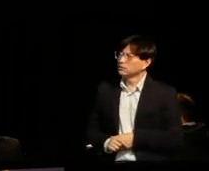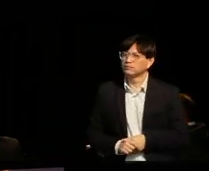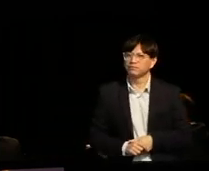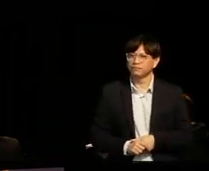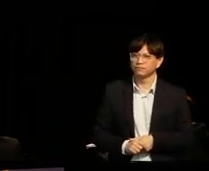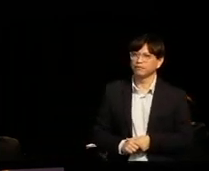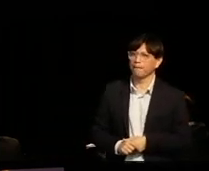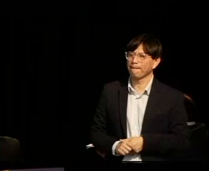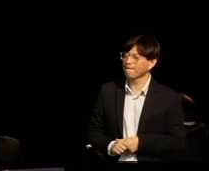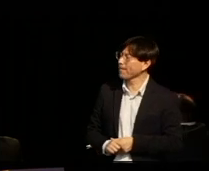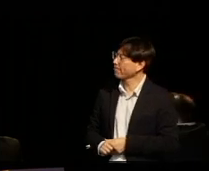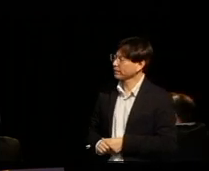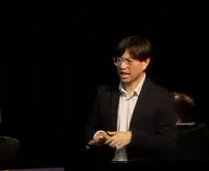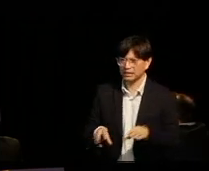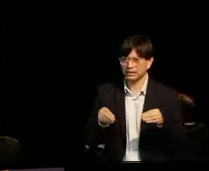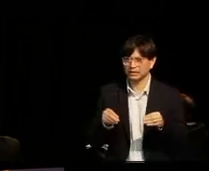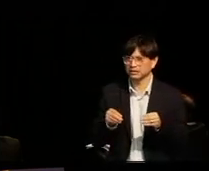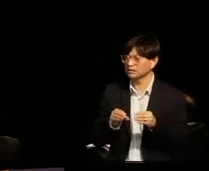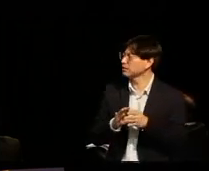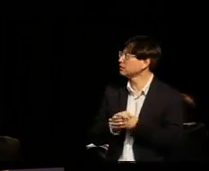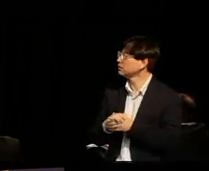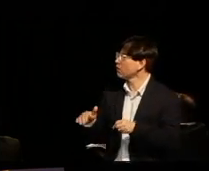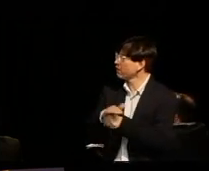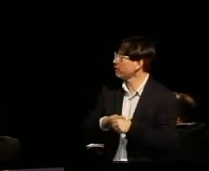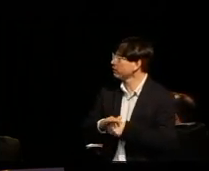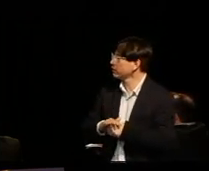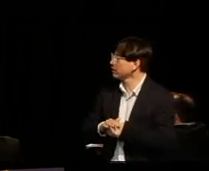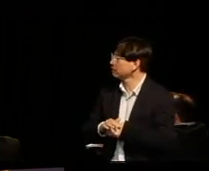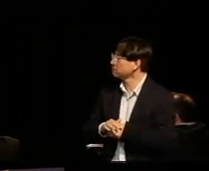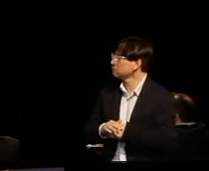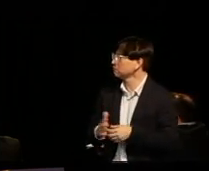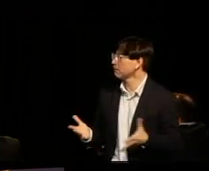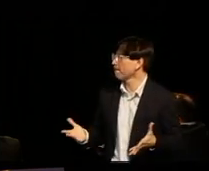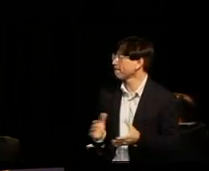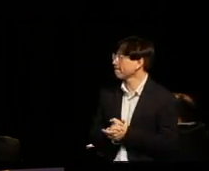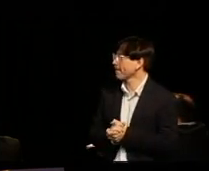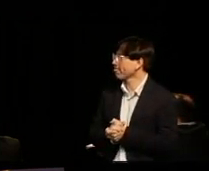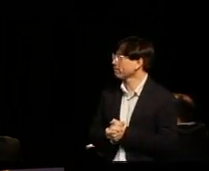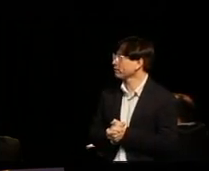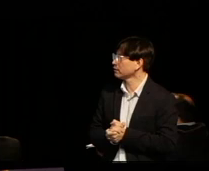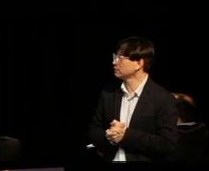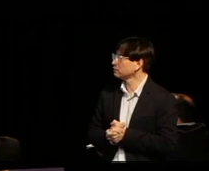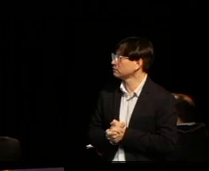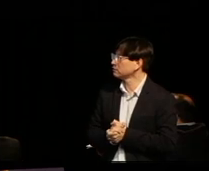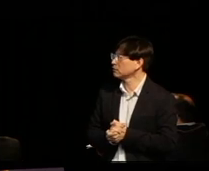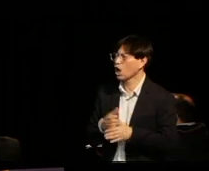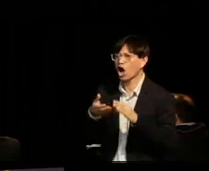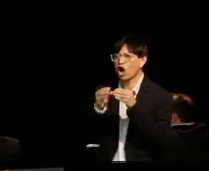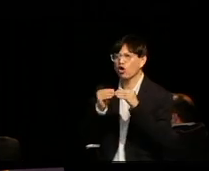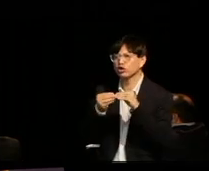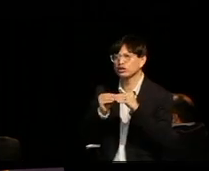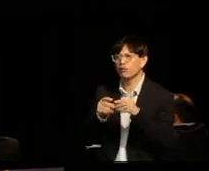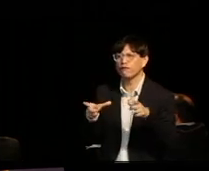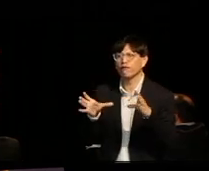questo appunto un principio generale gli incontri iniziali con le famiglie poi alcune cose un po più Prati Che cosa può fare la nostra